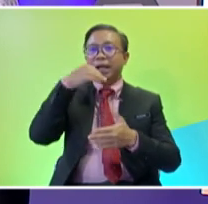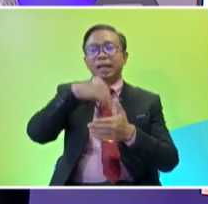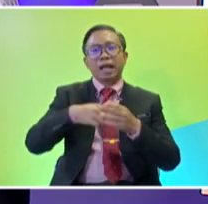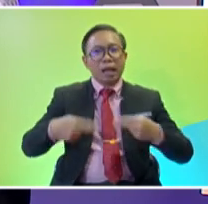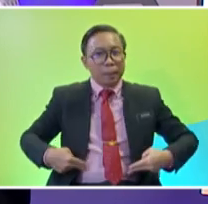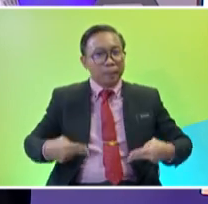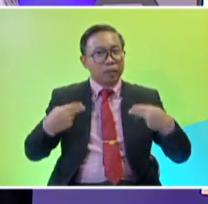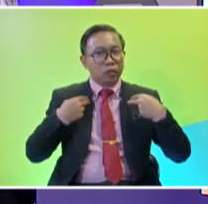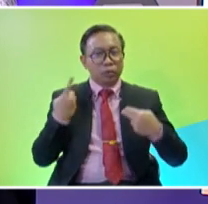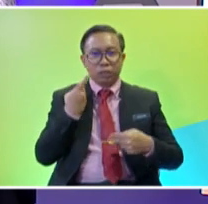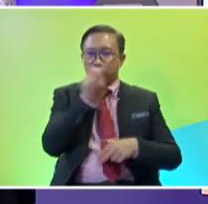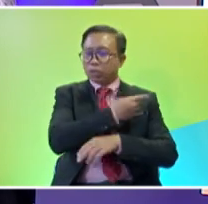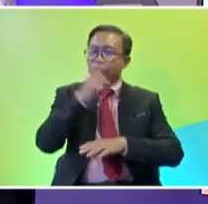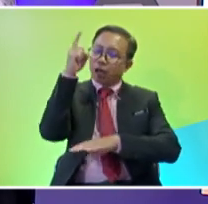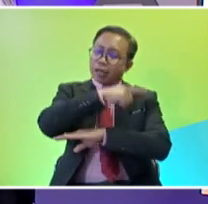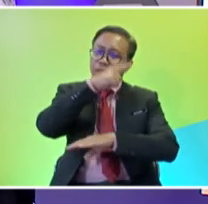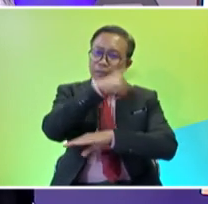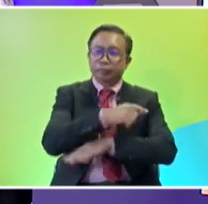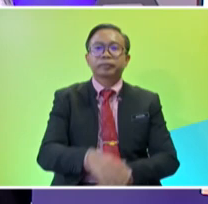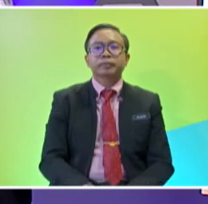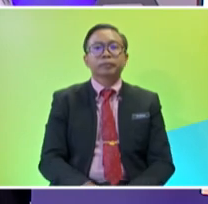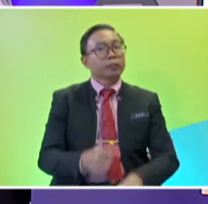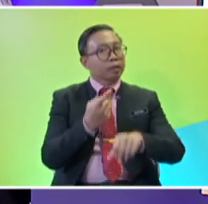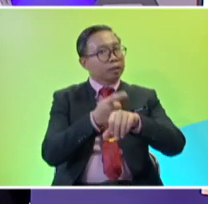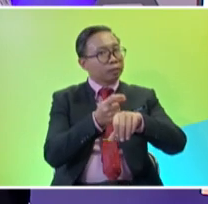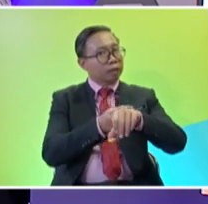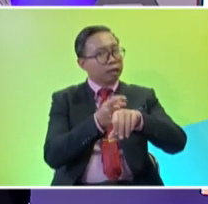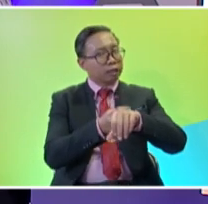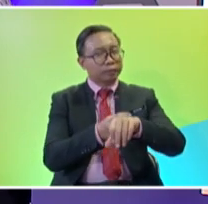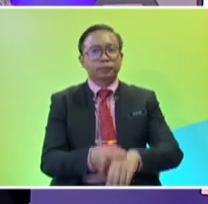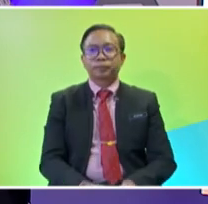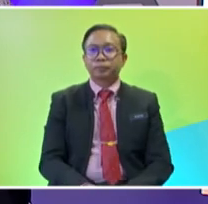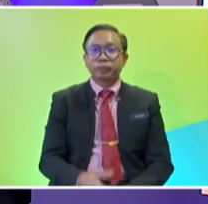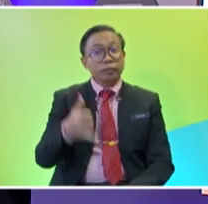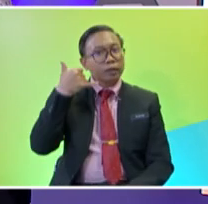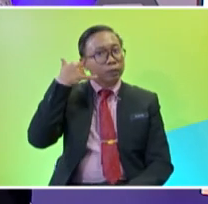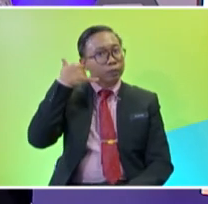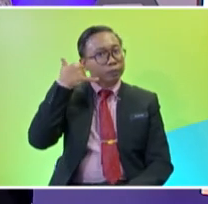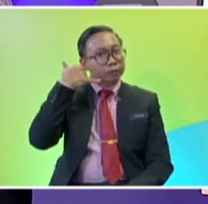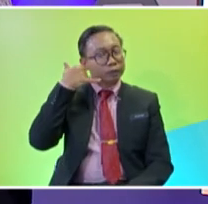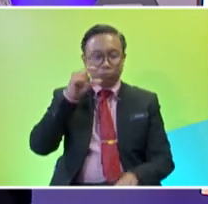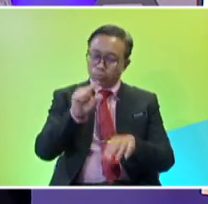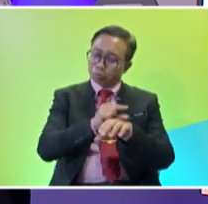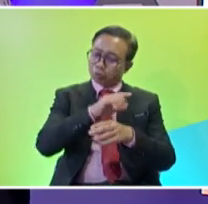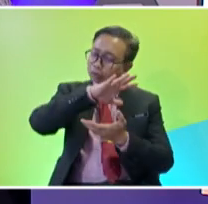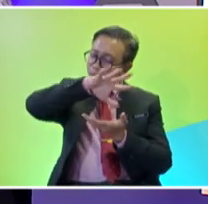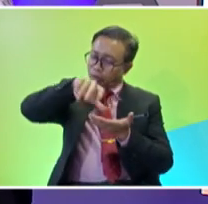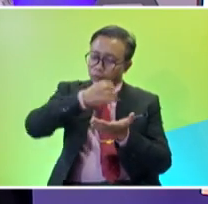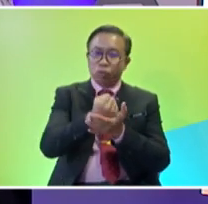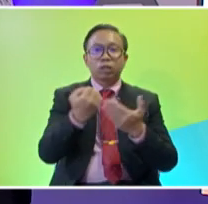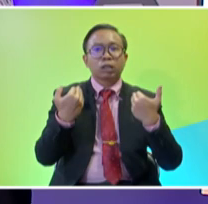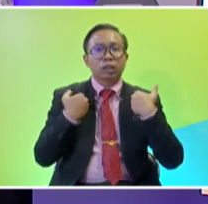sehari-hari macam kita hari ini pun jam tangan kita pakai dari pembimbing kita guna semua itu